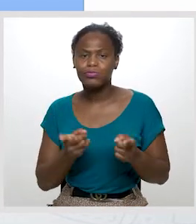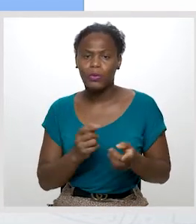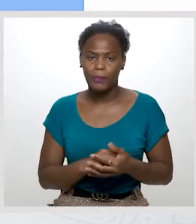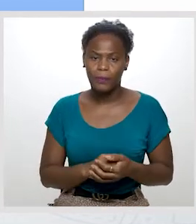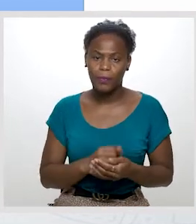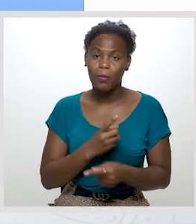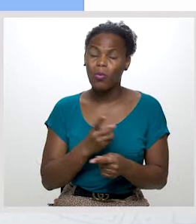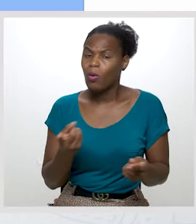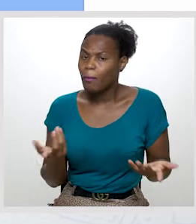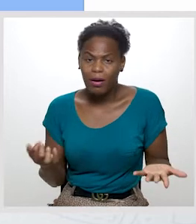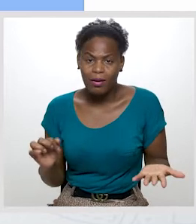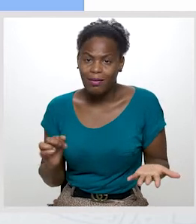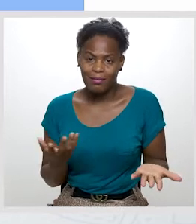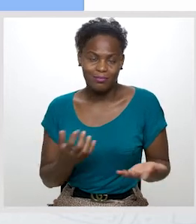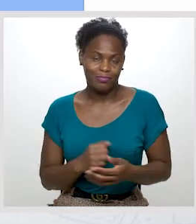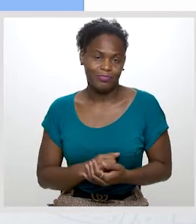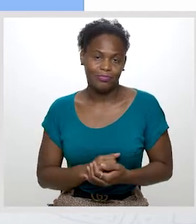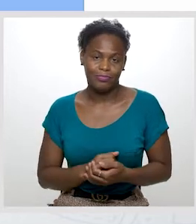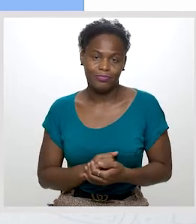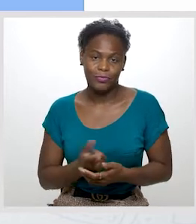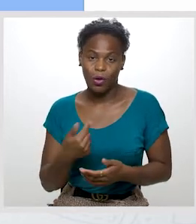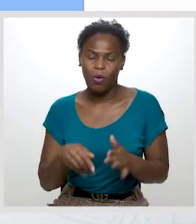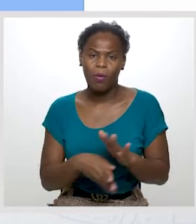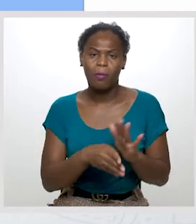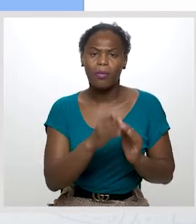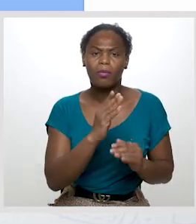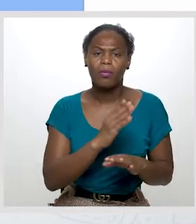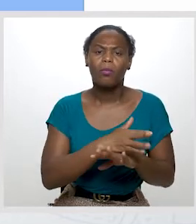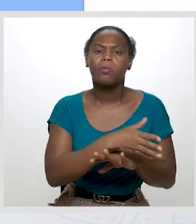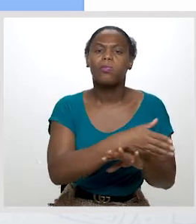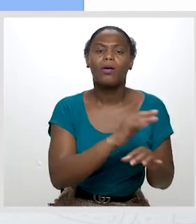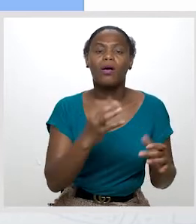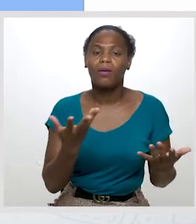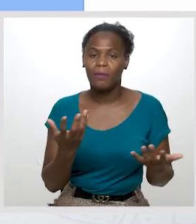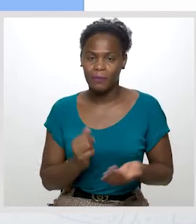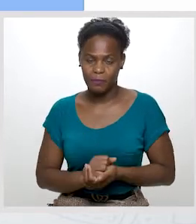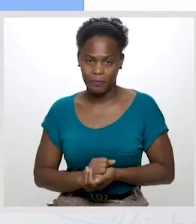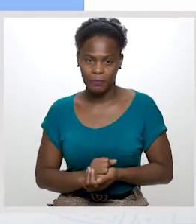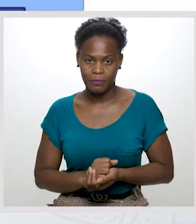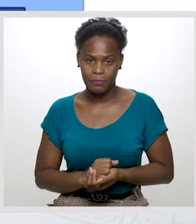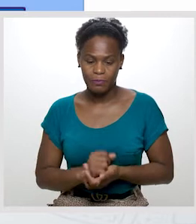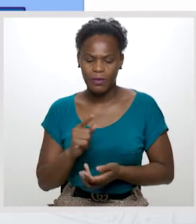Qu'est-ce que vous en pensez? Pourquoi pas? On embarque quand?